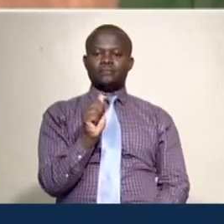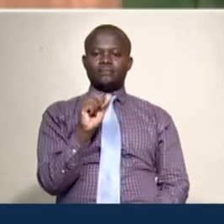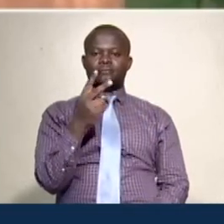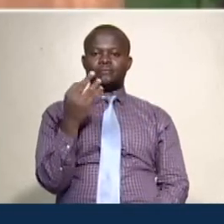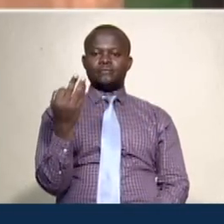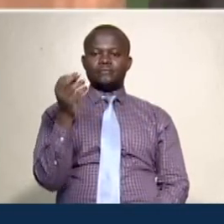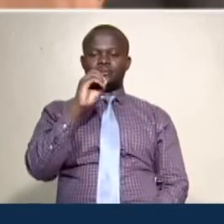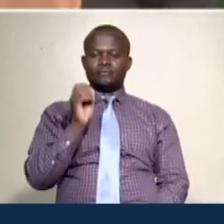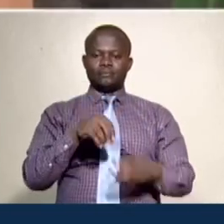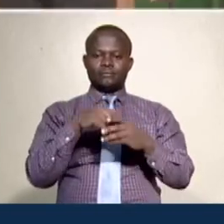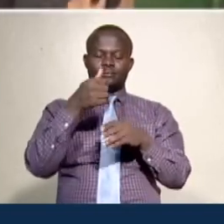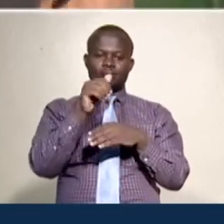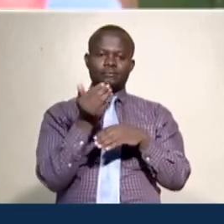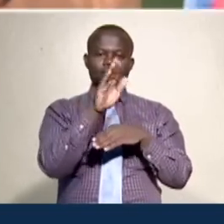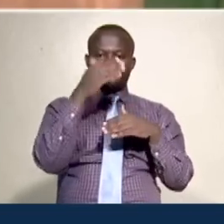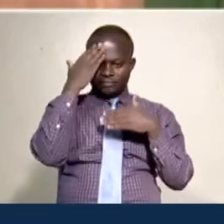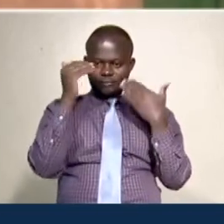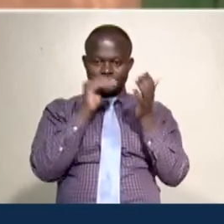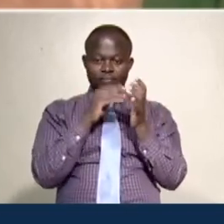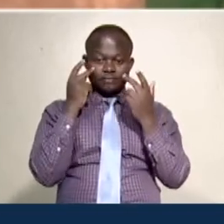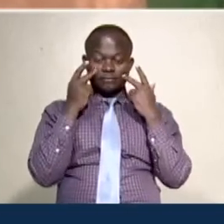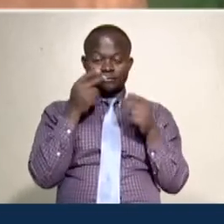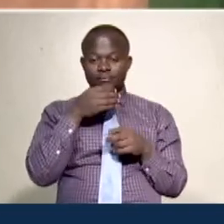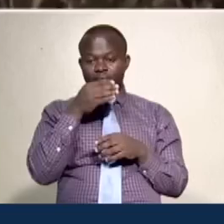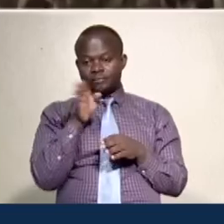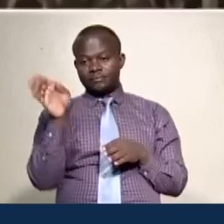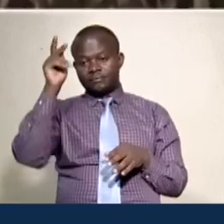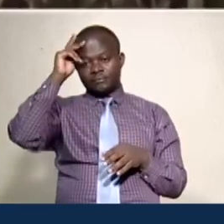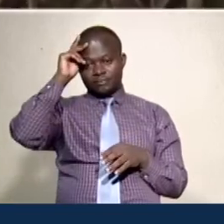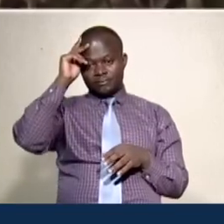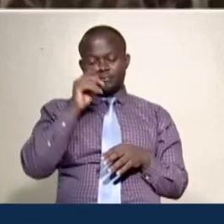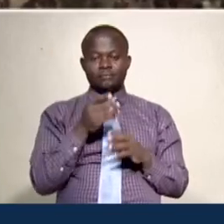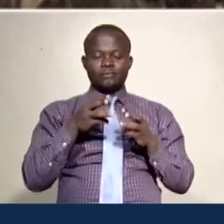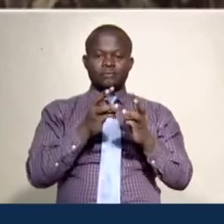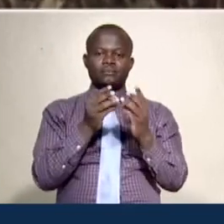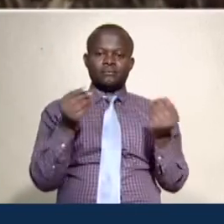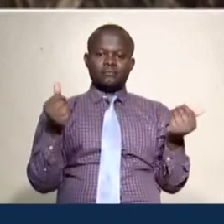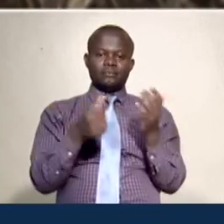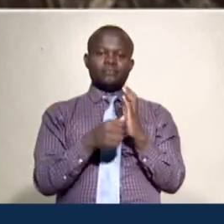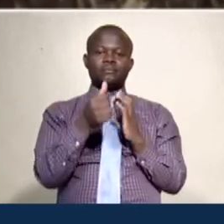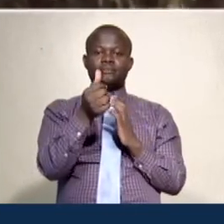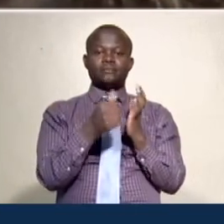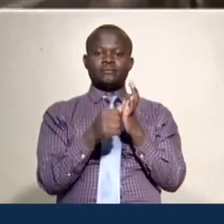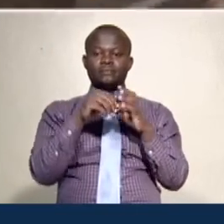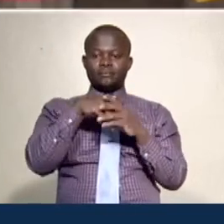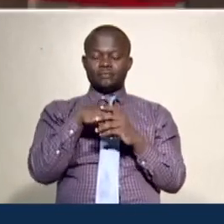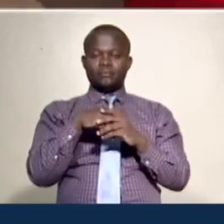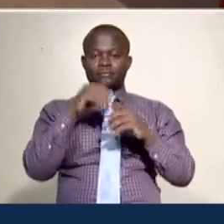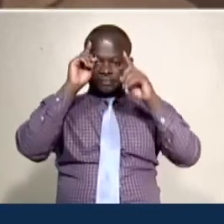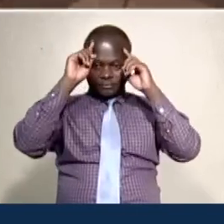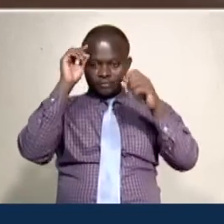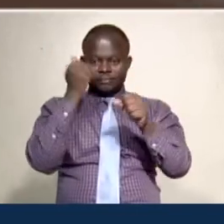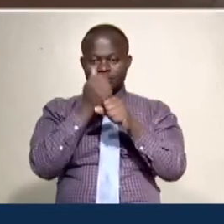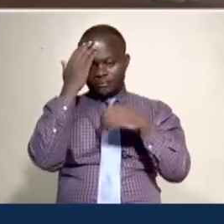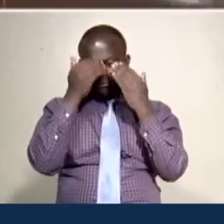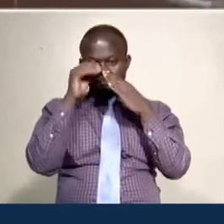23% muri bo basubizwayo kubera kongera kwisanga mu biyobyabwenge. Kimwe mu bisubizo rero ababyeyi batanga kuri iki kibazo harimo icyo guhanga imirimo